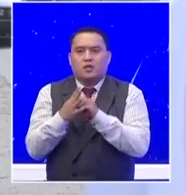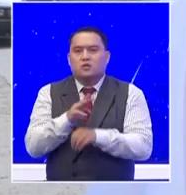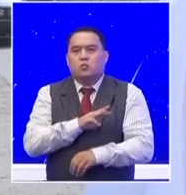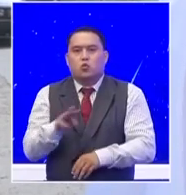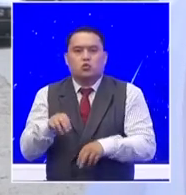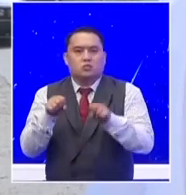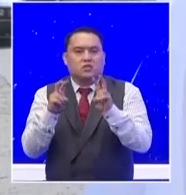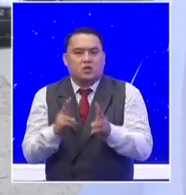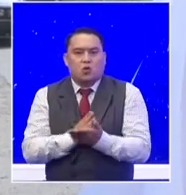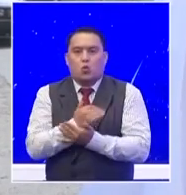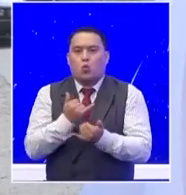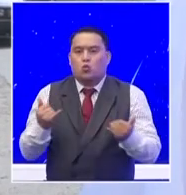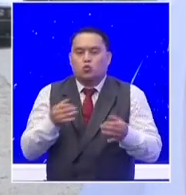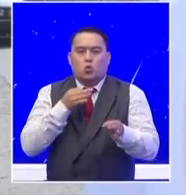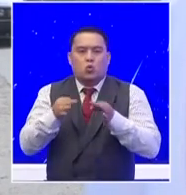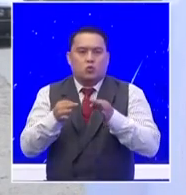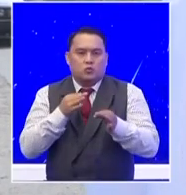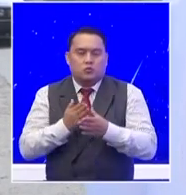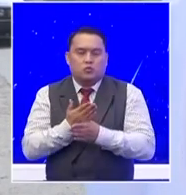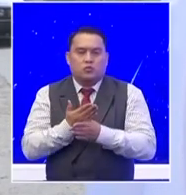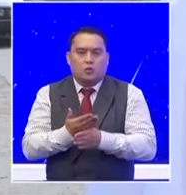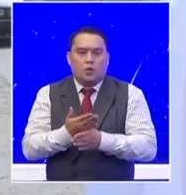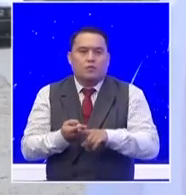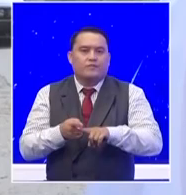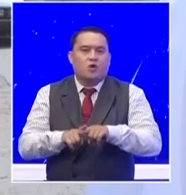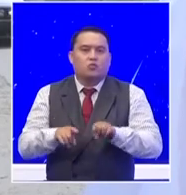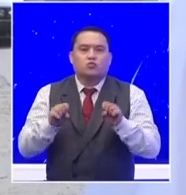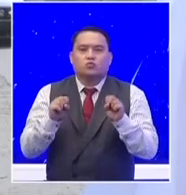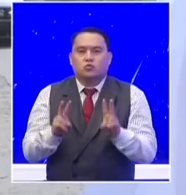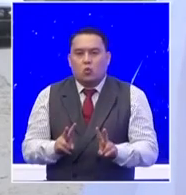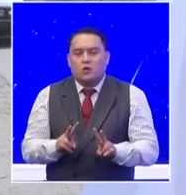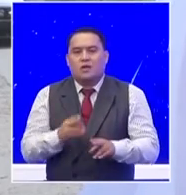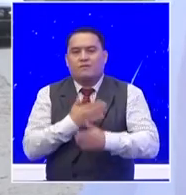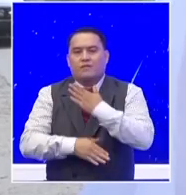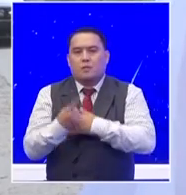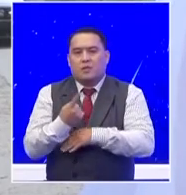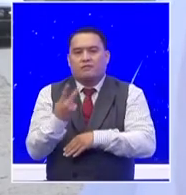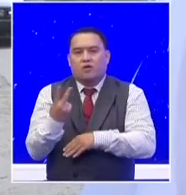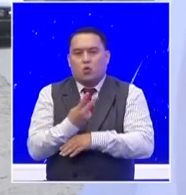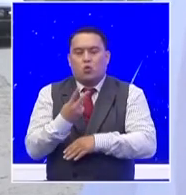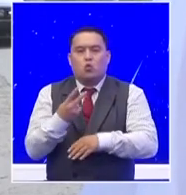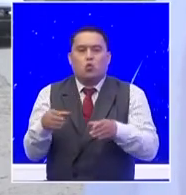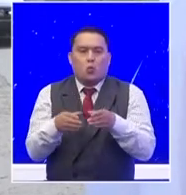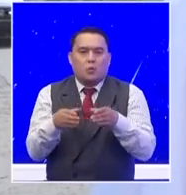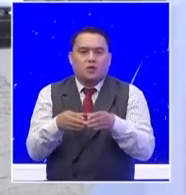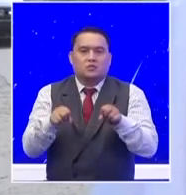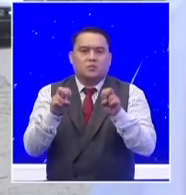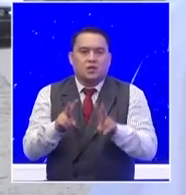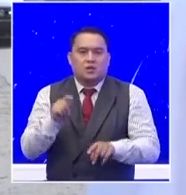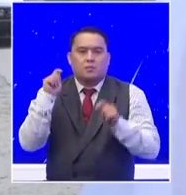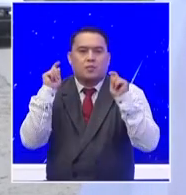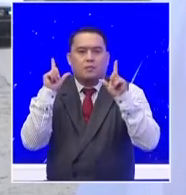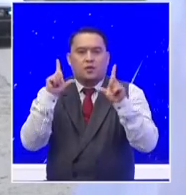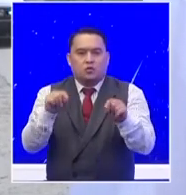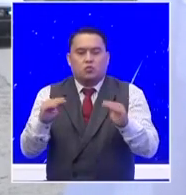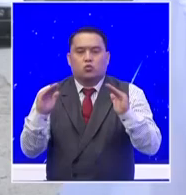наши специалисты оказывают посетителям необходимую услугу. Отдельно стоит отметить, что для инвалидов первой и второй группы наша специальная группа ездит по домам